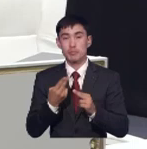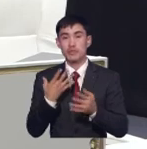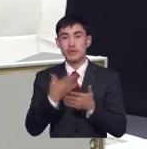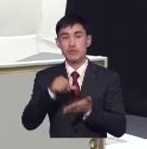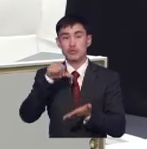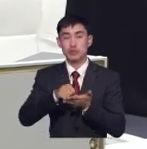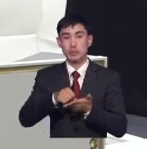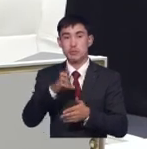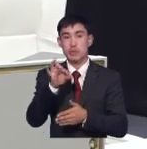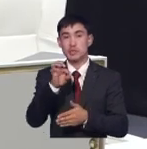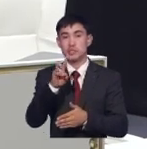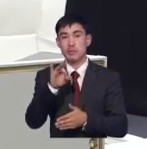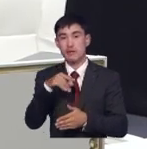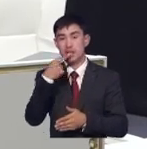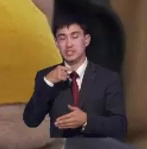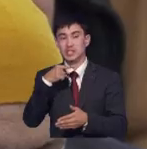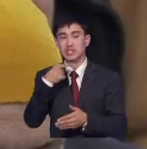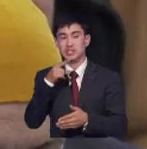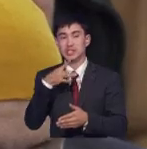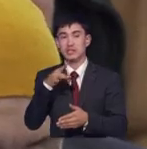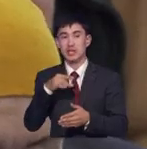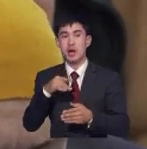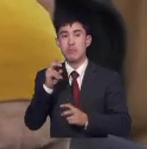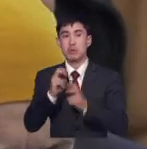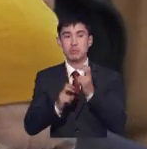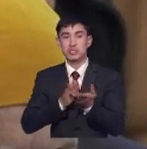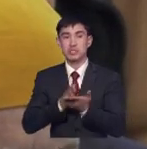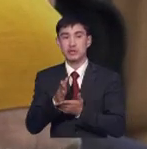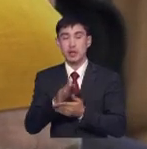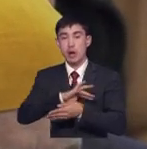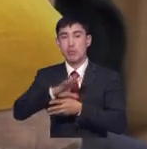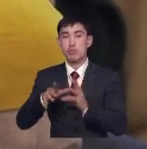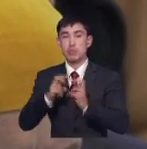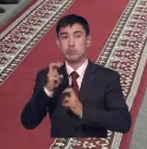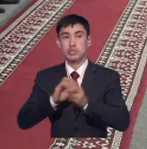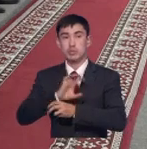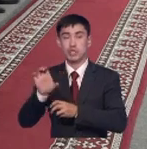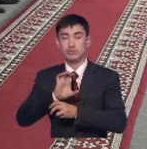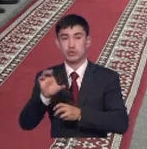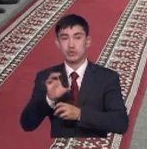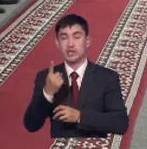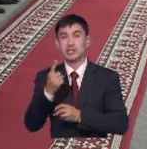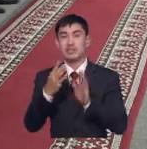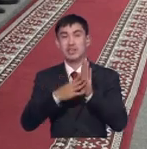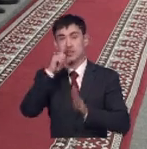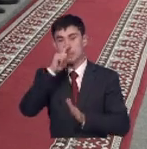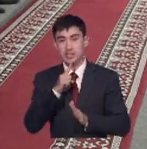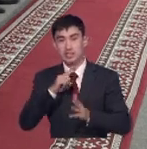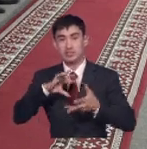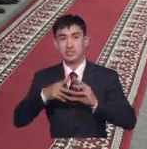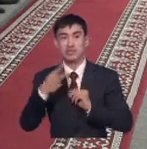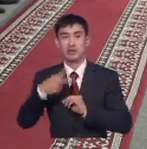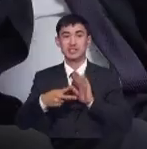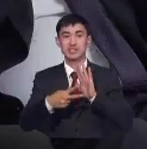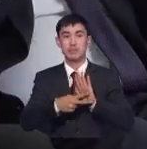своём выступлении бейби ты Исабаев также Остановился на Промышленной сфере объём промышленного производства за 9 месяцев составил